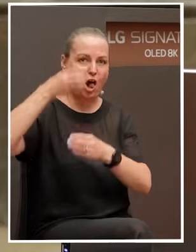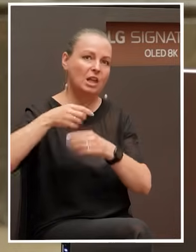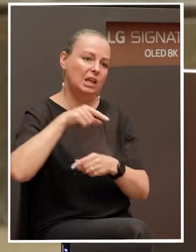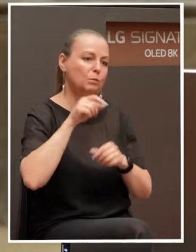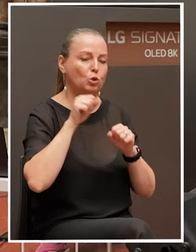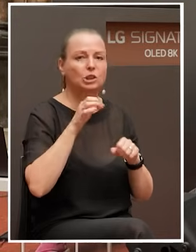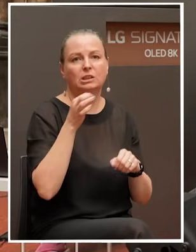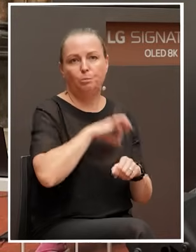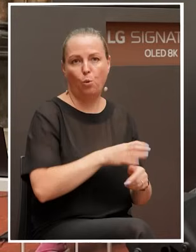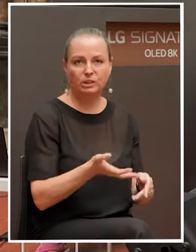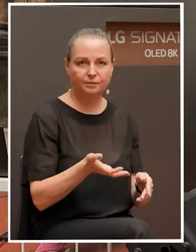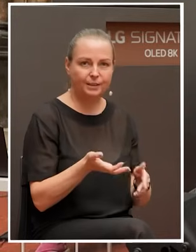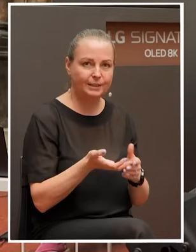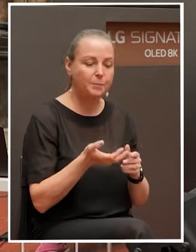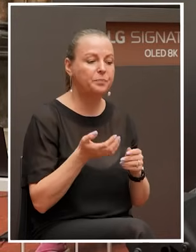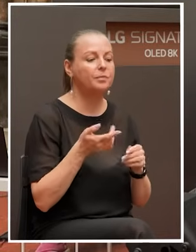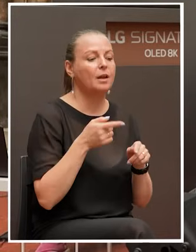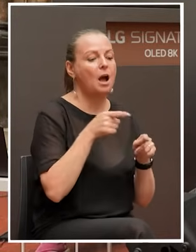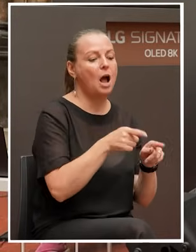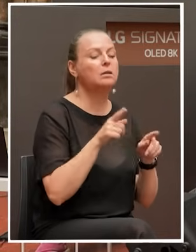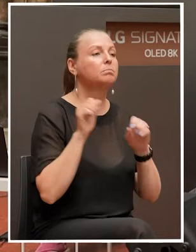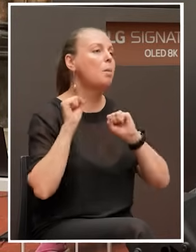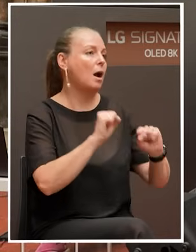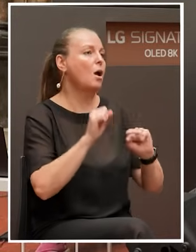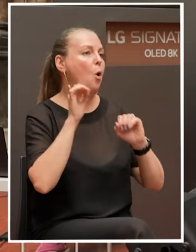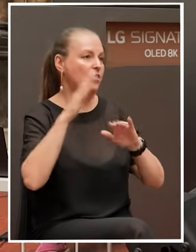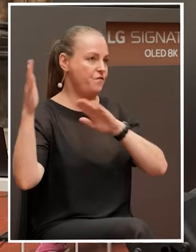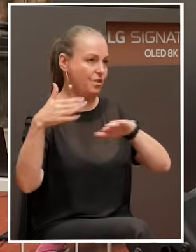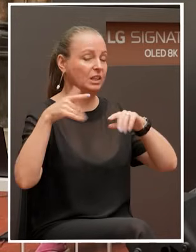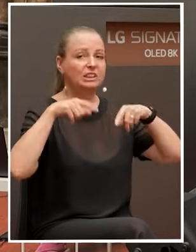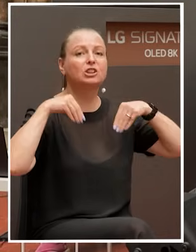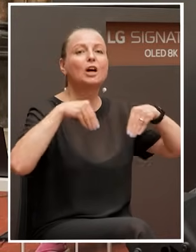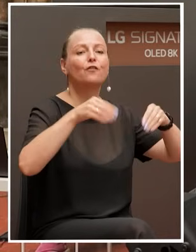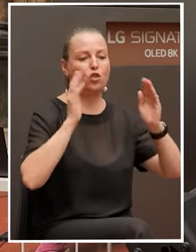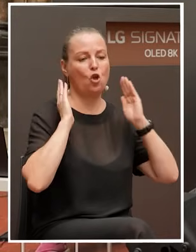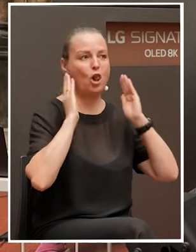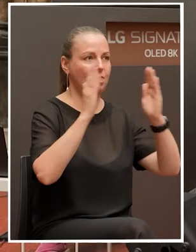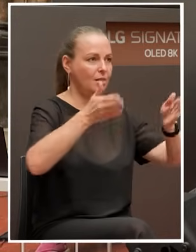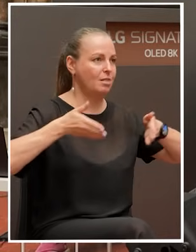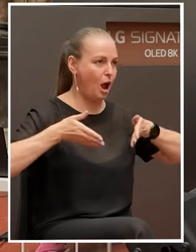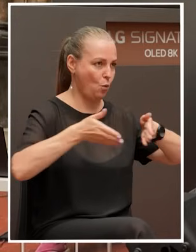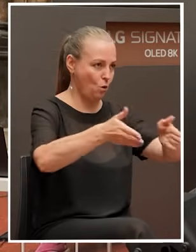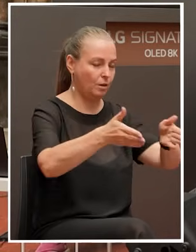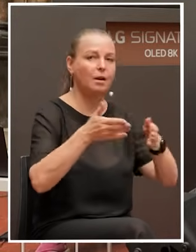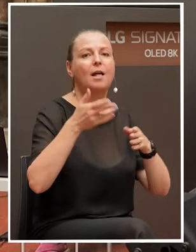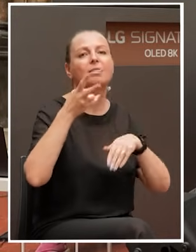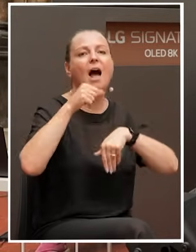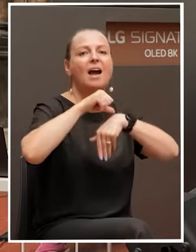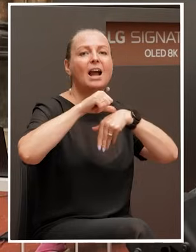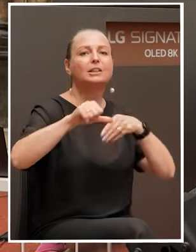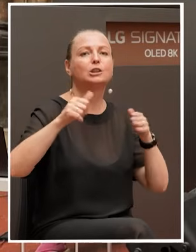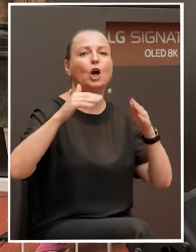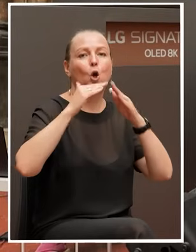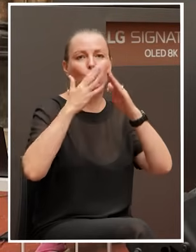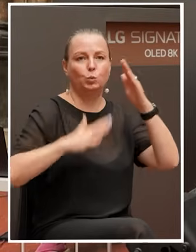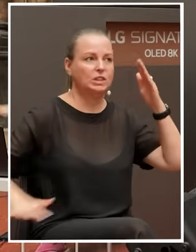использовать. Они барьер для ветров, их сажают вдоль дорог и на границах угодий, на границах усадеб.